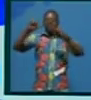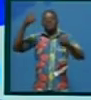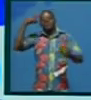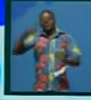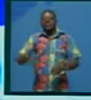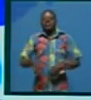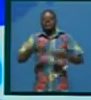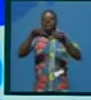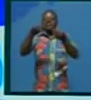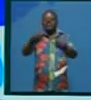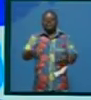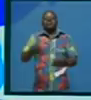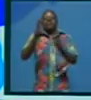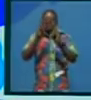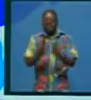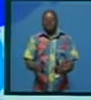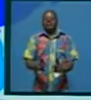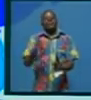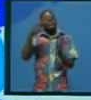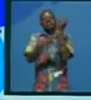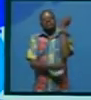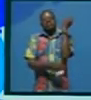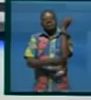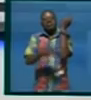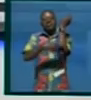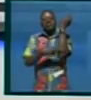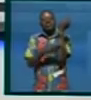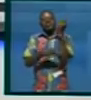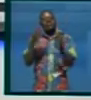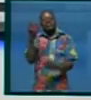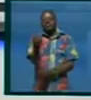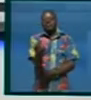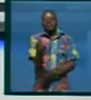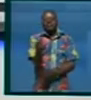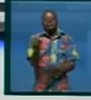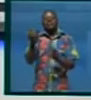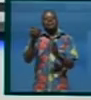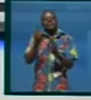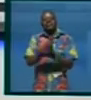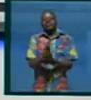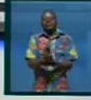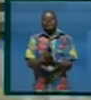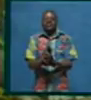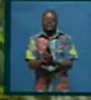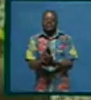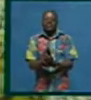remettre aux personnes vulnérables de la région des vivres. Reportage Issa Kafando, Sanoa, Christine